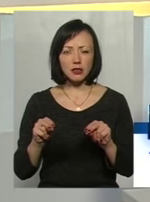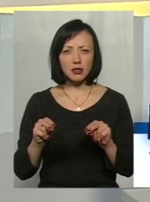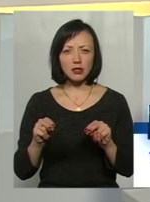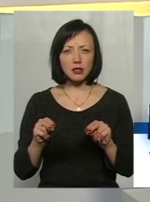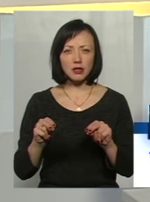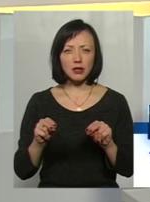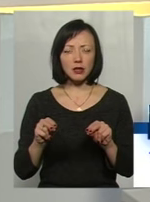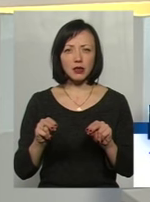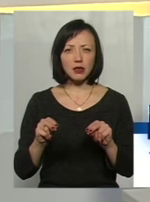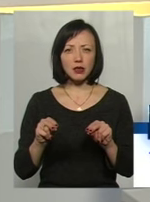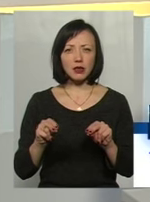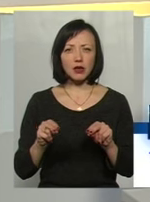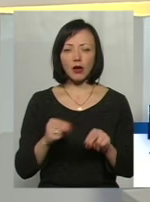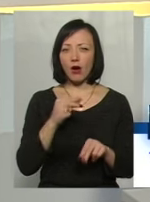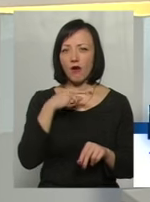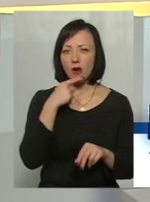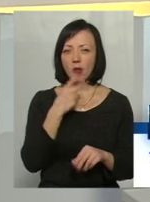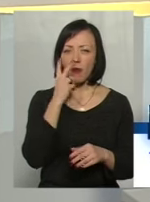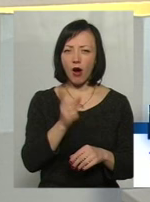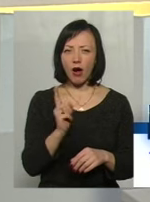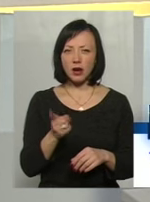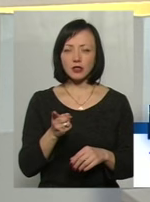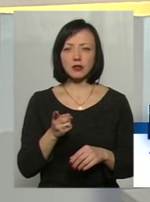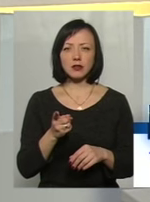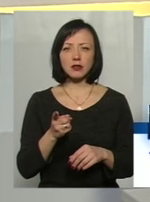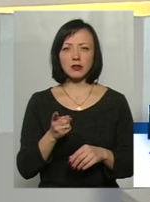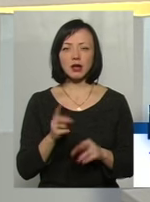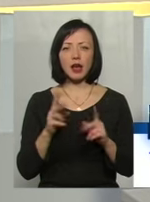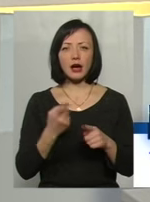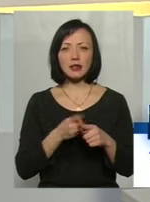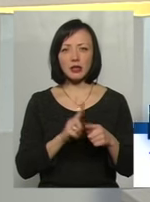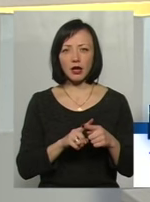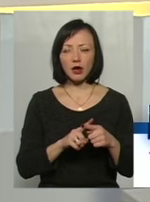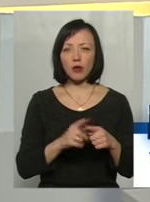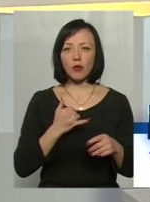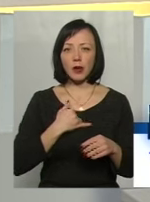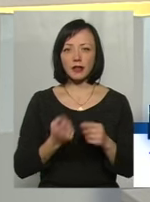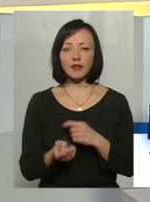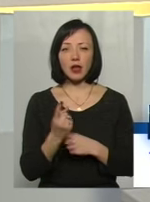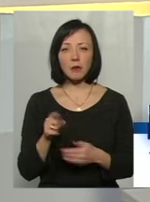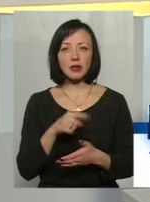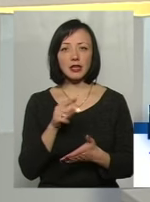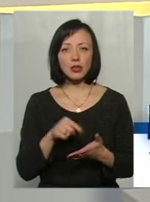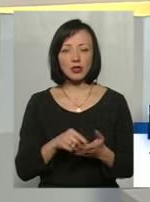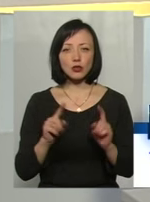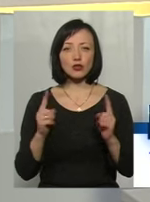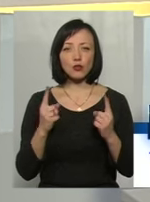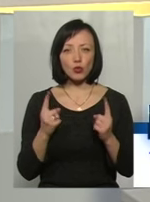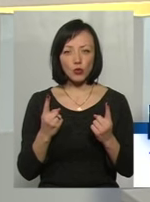так говорить, ми вам покажемо, як ви постаєте, як це. У мене виникає питання,